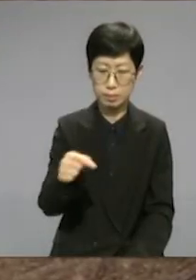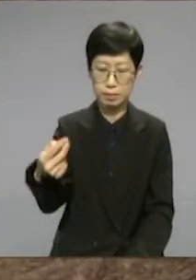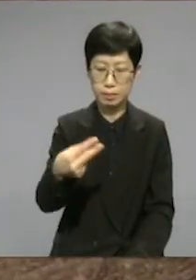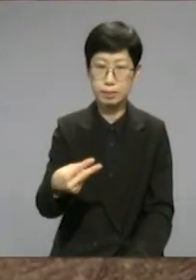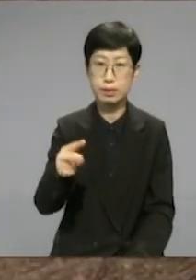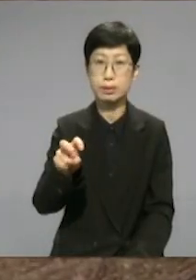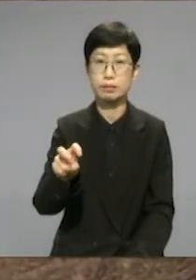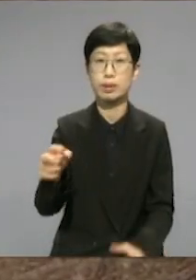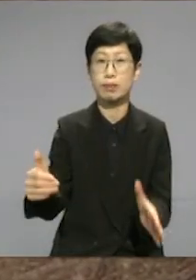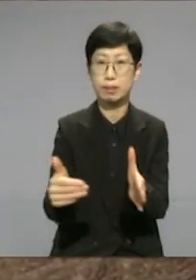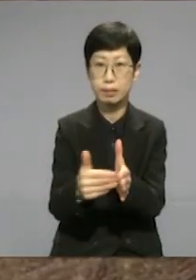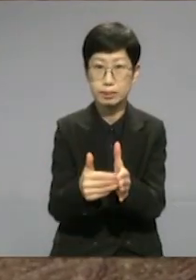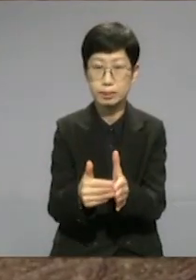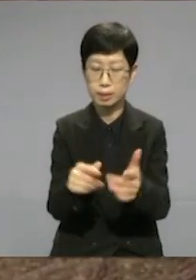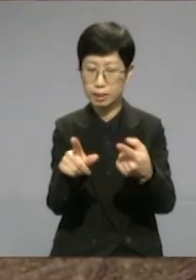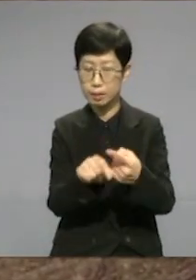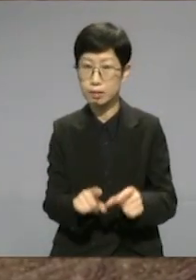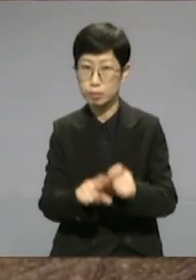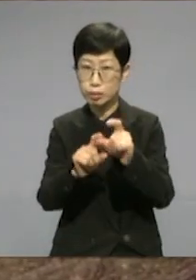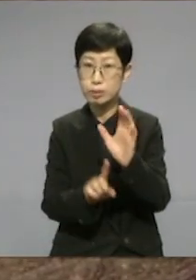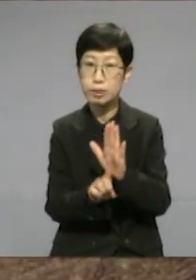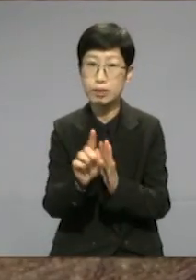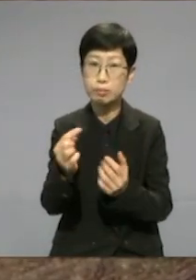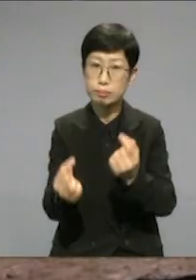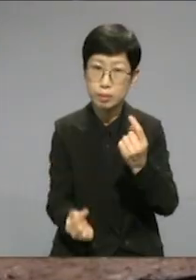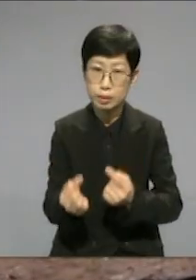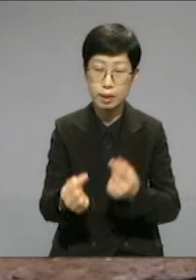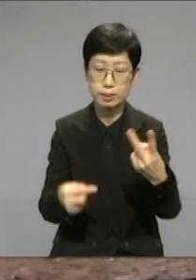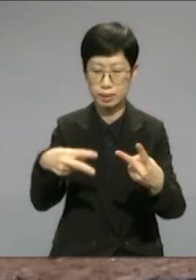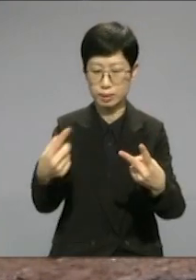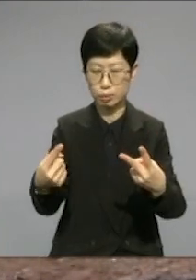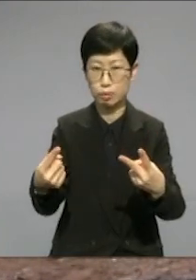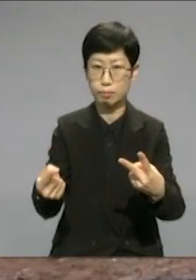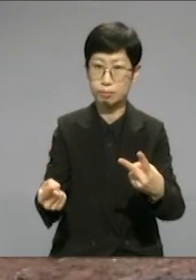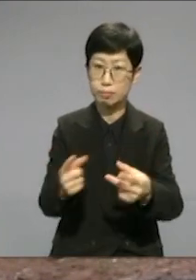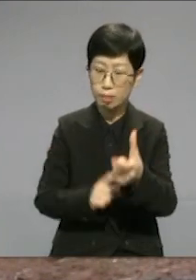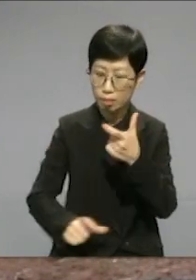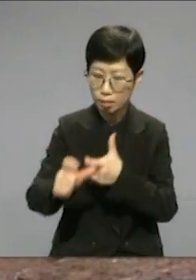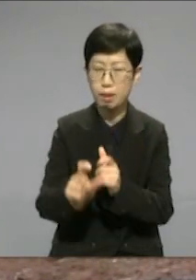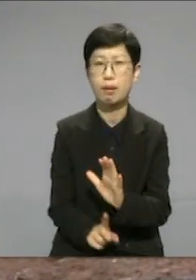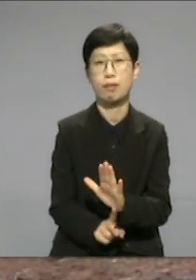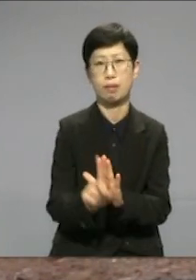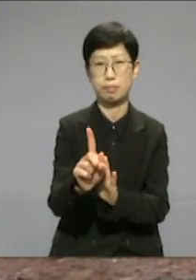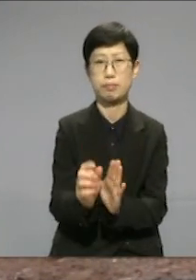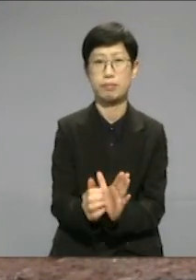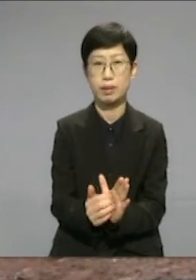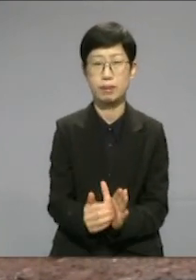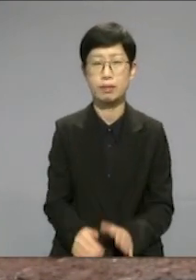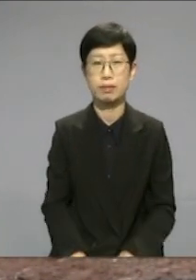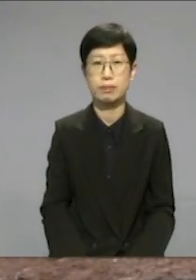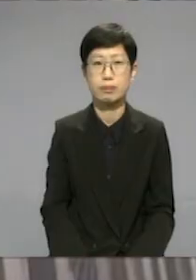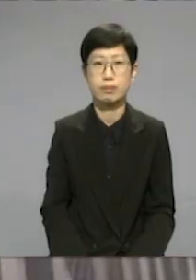1990년부터 2020년까지의 1월 평균 기온보다 섭씨 2도 이상 더 높아진 것으로 나타났습니다.